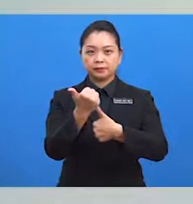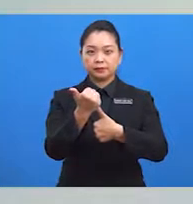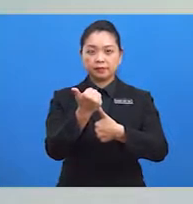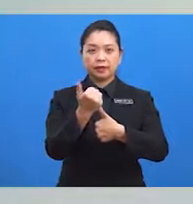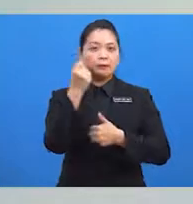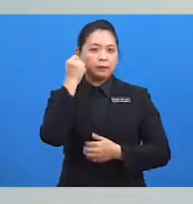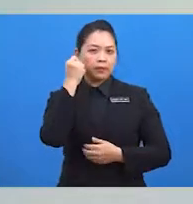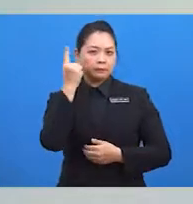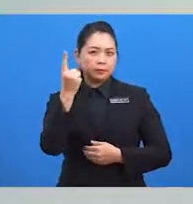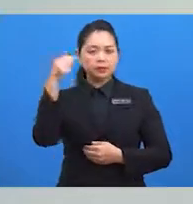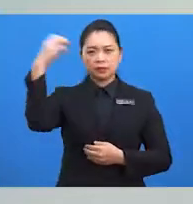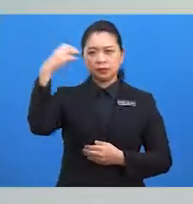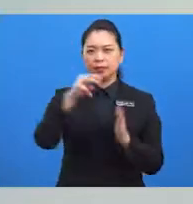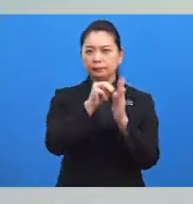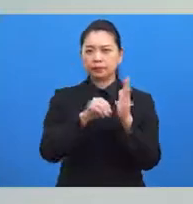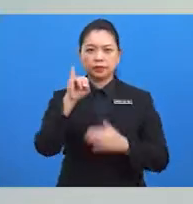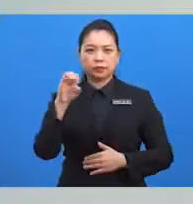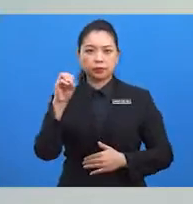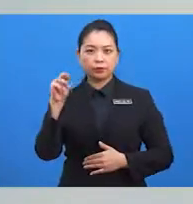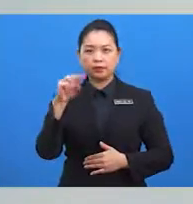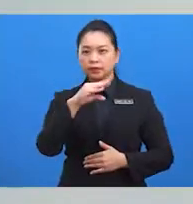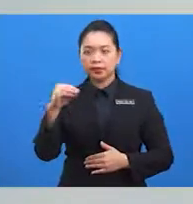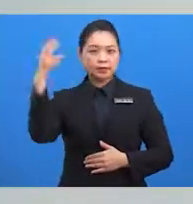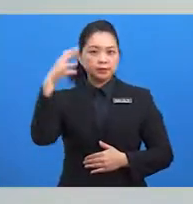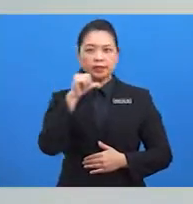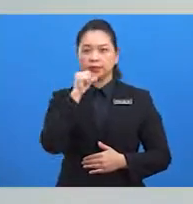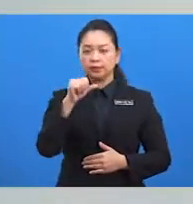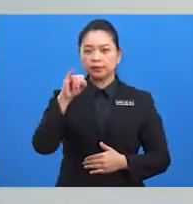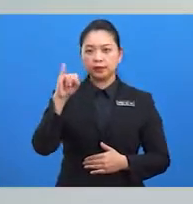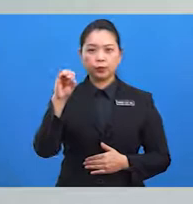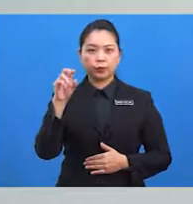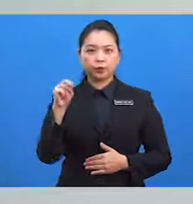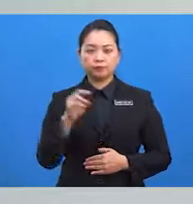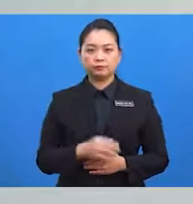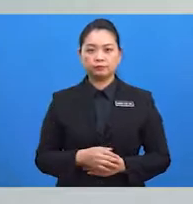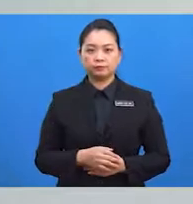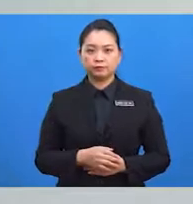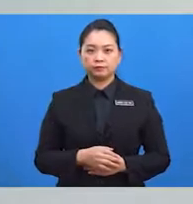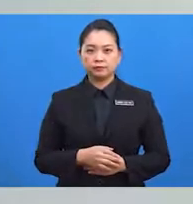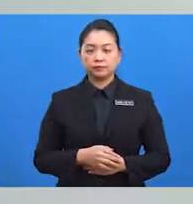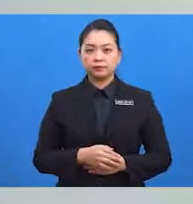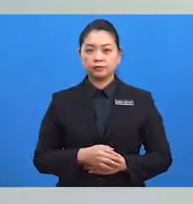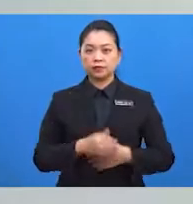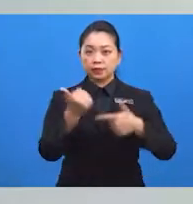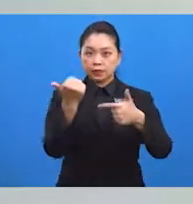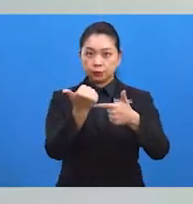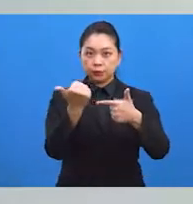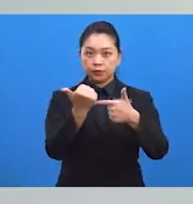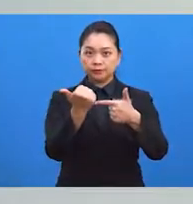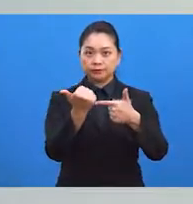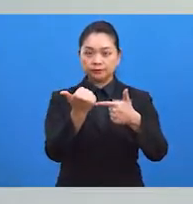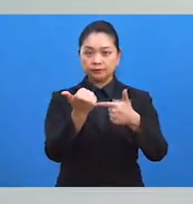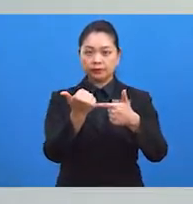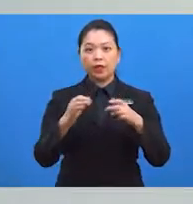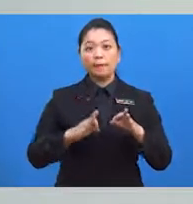memahami sinaran mengayun dan sinaran tidak mengayun yang kedua